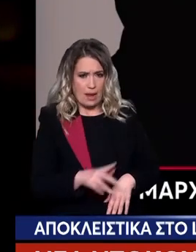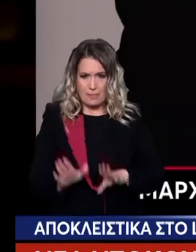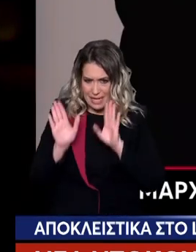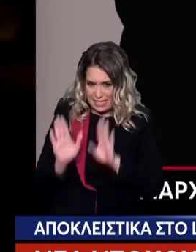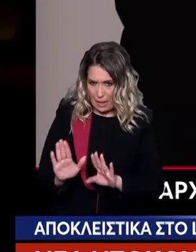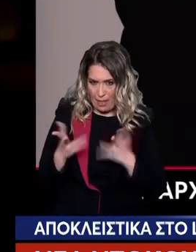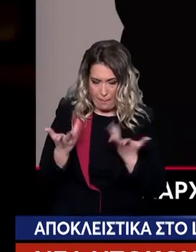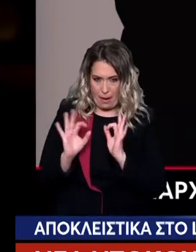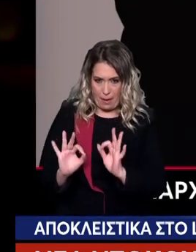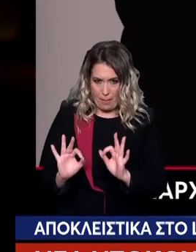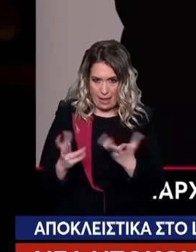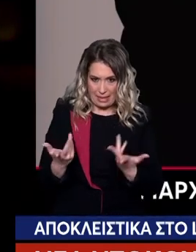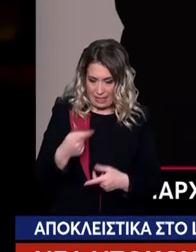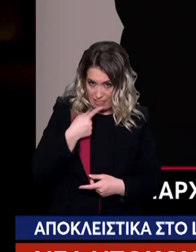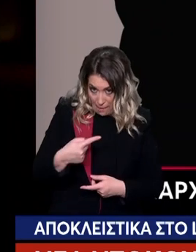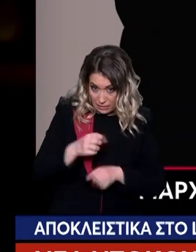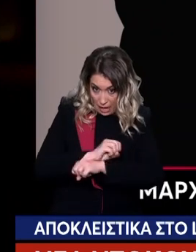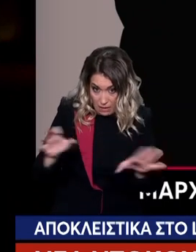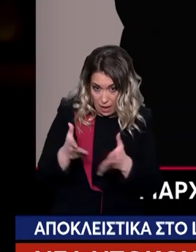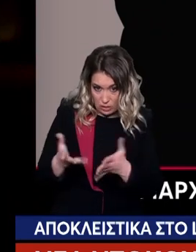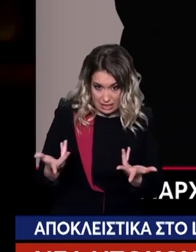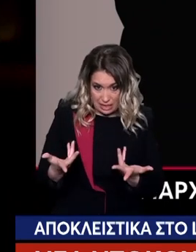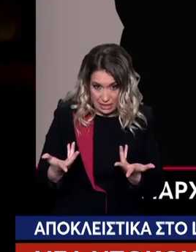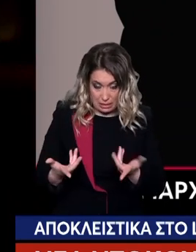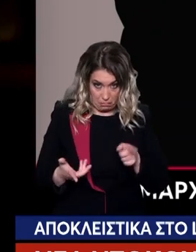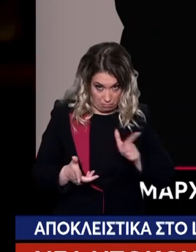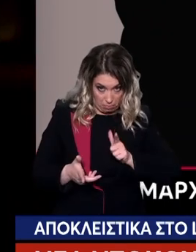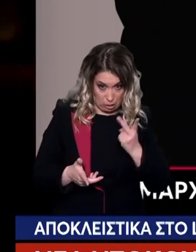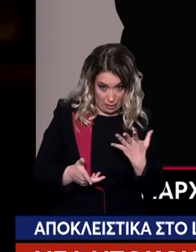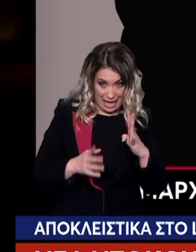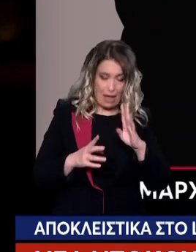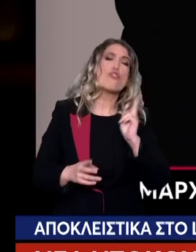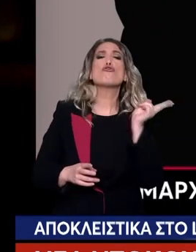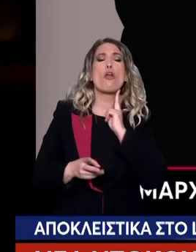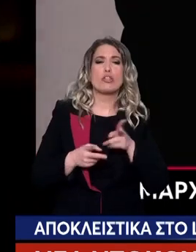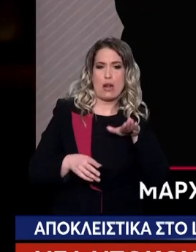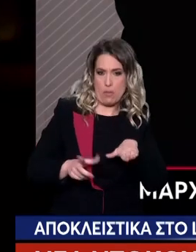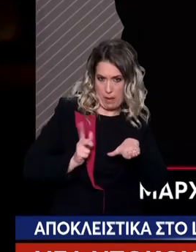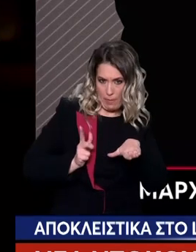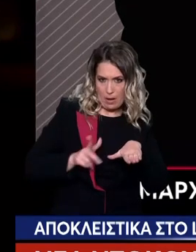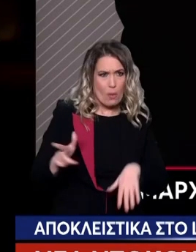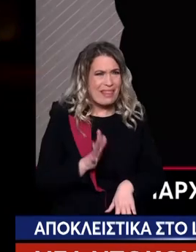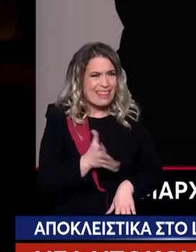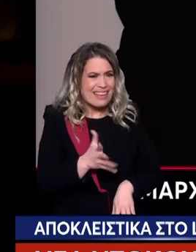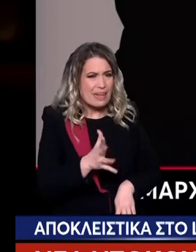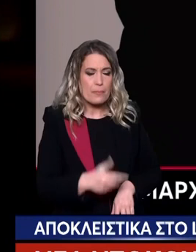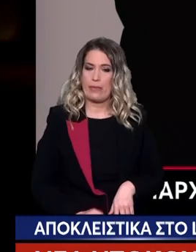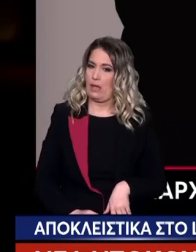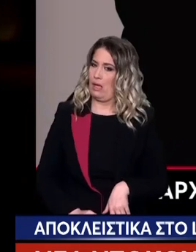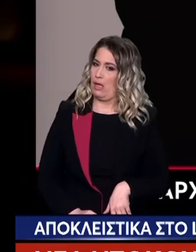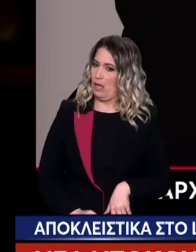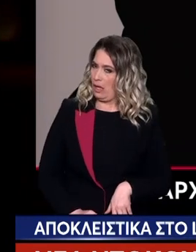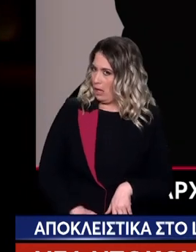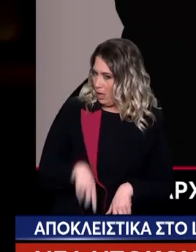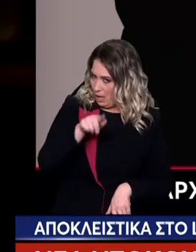για τον κόσμο δηλαδή ότι θα αυτή τι θα κάνουν δεν θα το περιμένει εδώ το 2596 ποιο ποιο τον κόσμο που θα